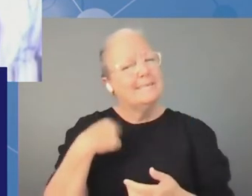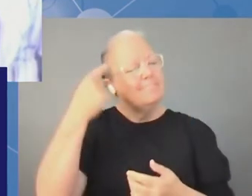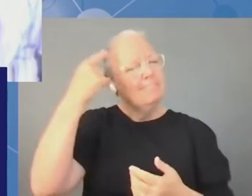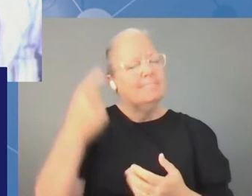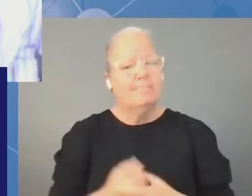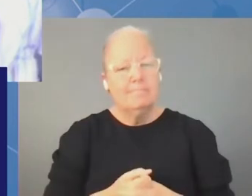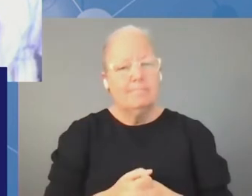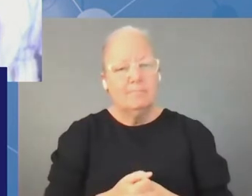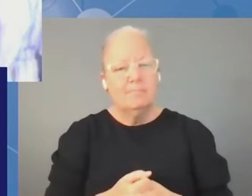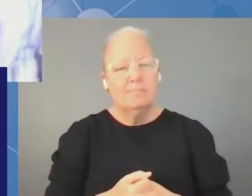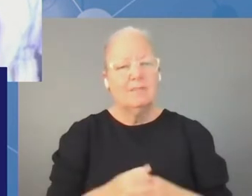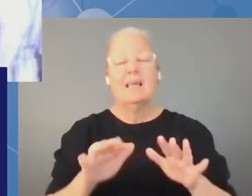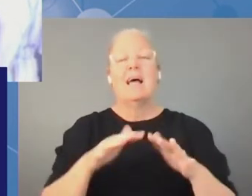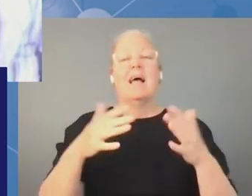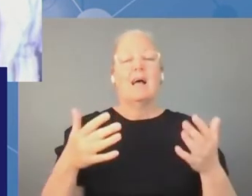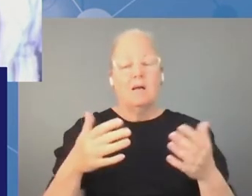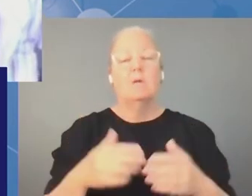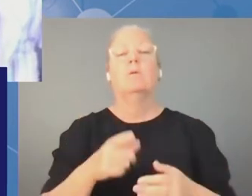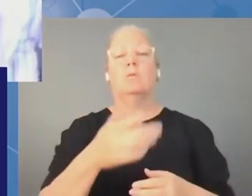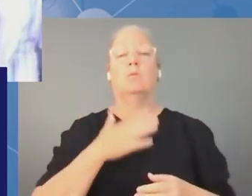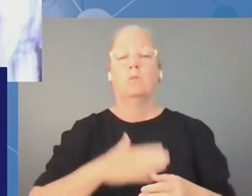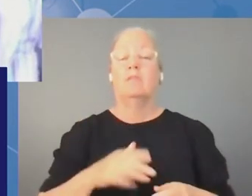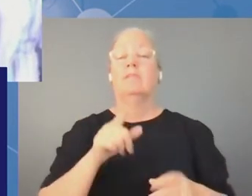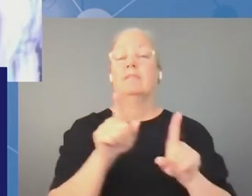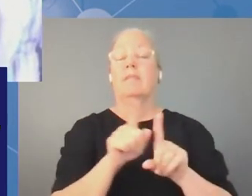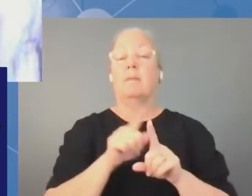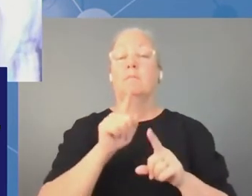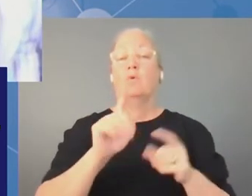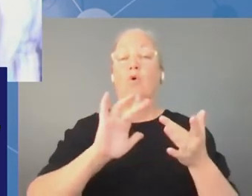وكيفية ضمان الإنترنت فيها،